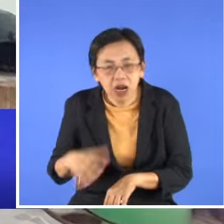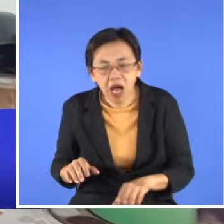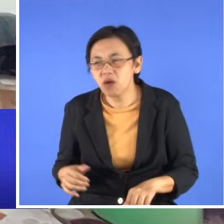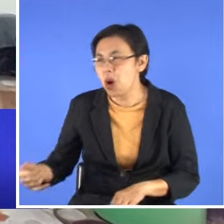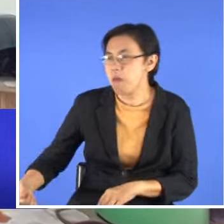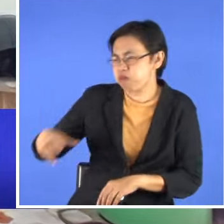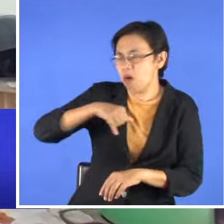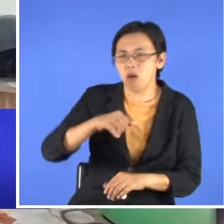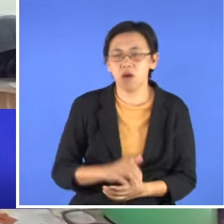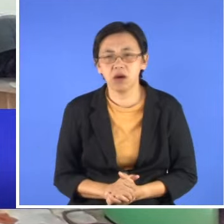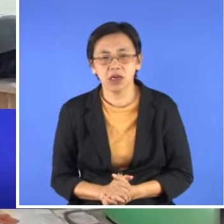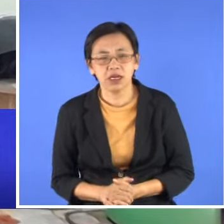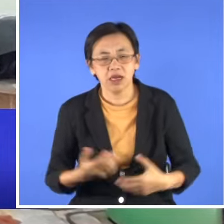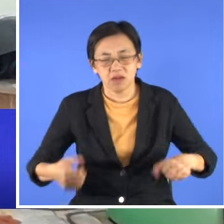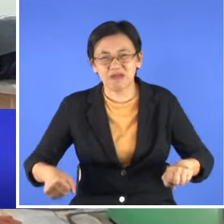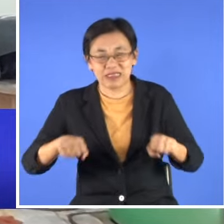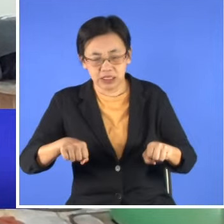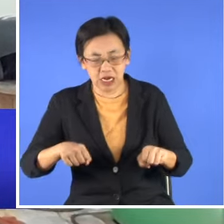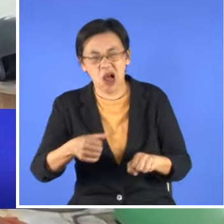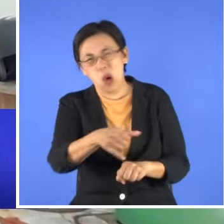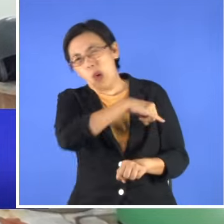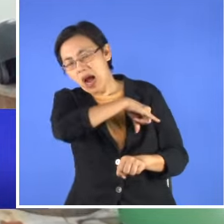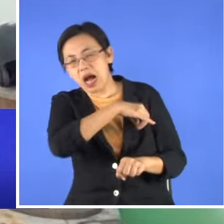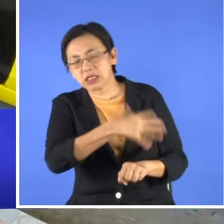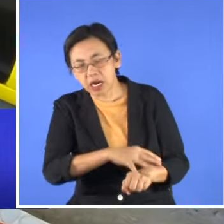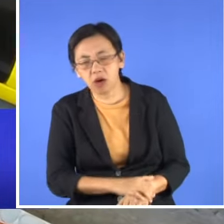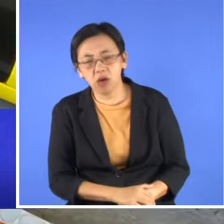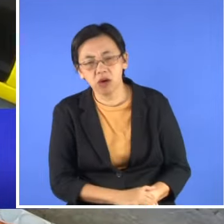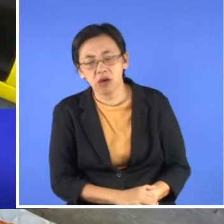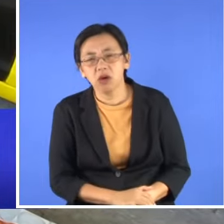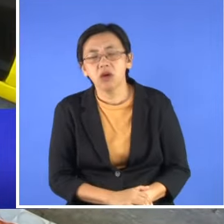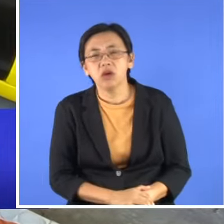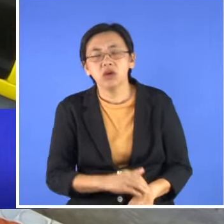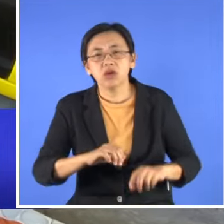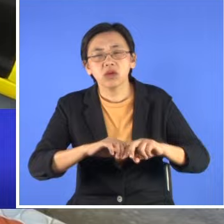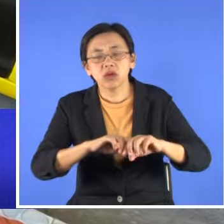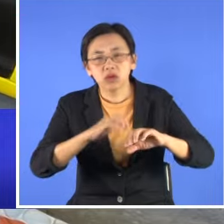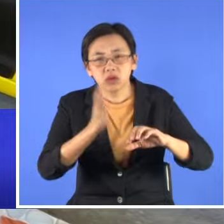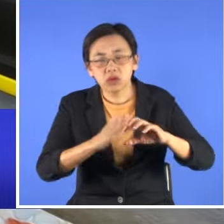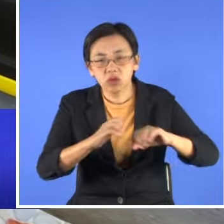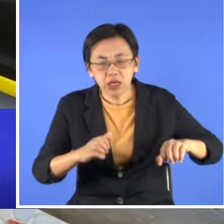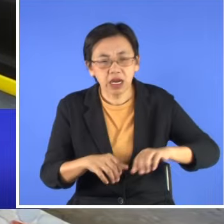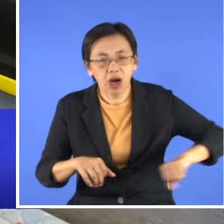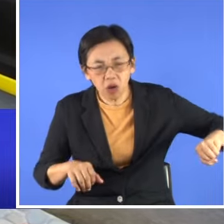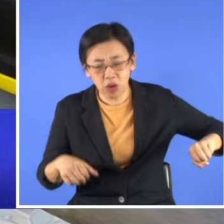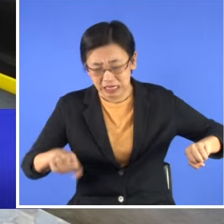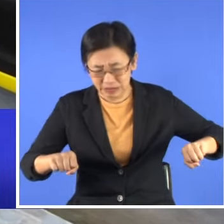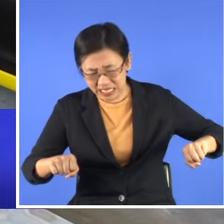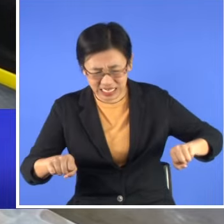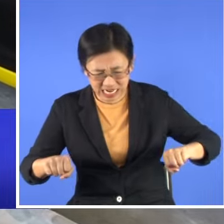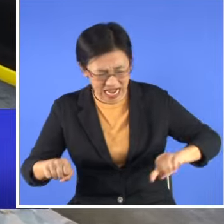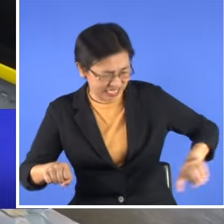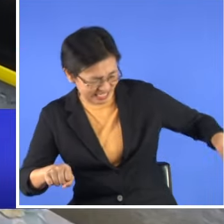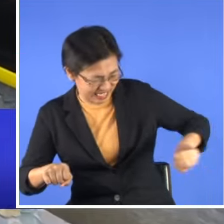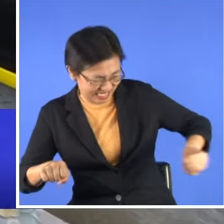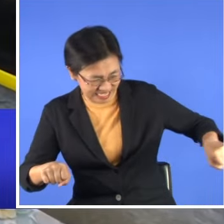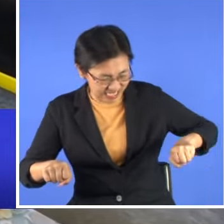บริเวณที่นั่งซ้อนท้ายมันก็คว้าเนี่ยมาคว้าไอ้ถุงทุเรียนไปเขาเนี่ยก็มือข้างหนึก็ถือแฮนอีกมือข้างหนึก็พยายาม